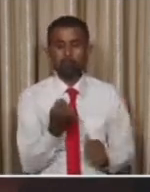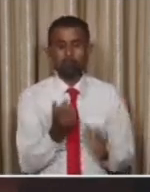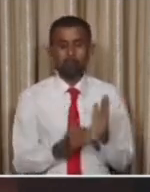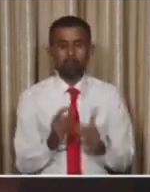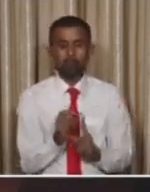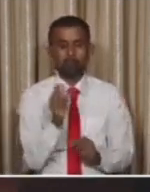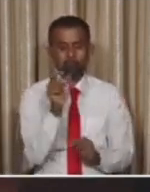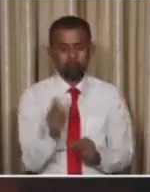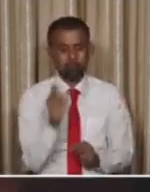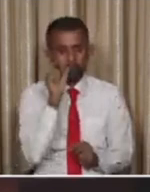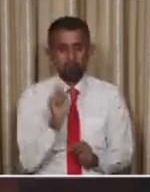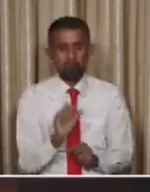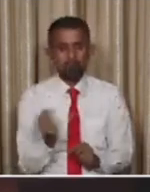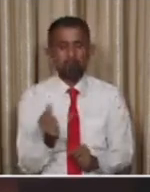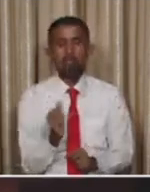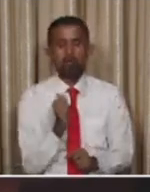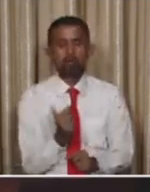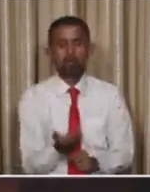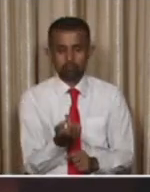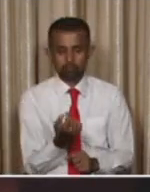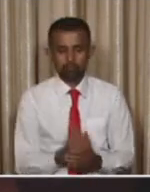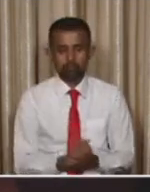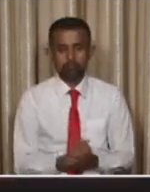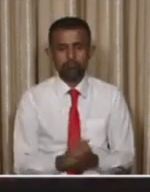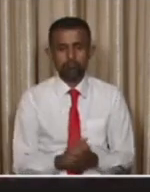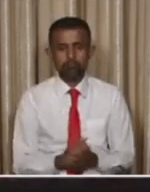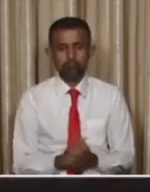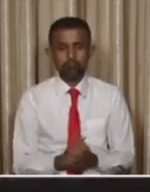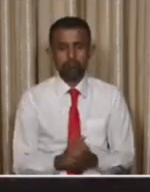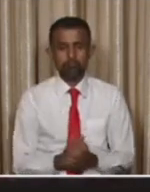අවධානය යොමුන කරන්න කියන එක මම අහන්න කැමතියි.